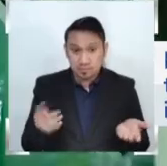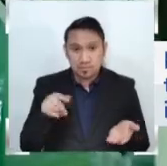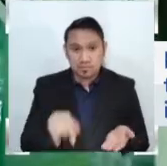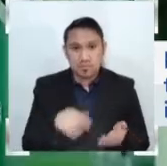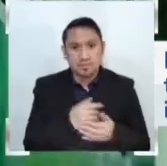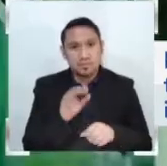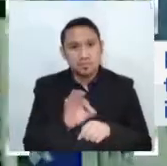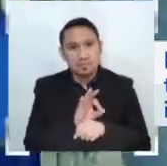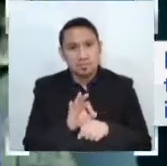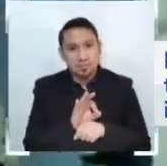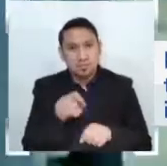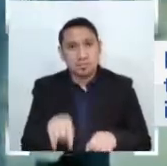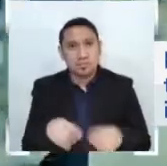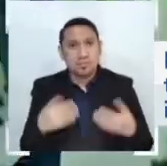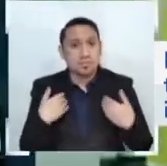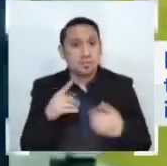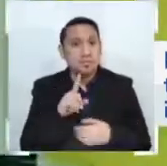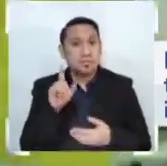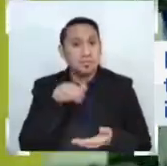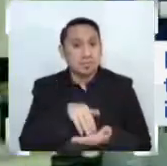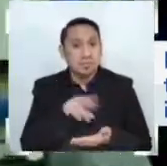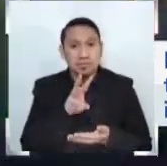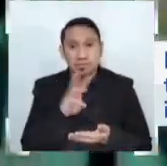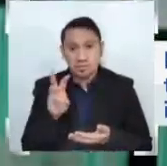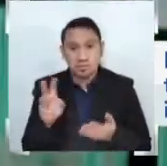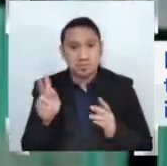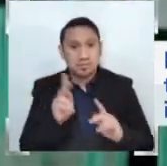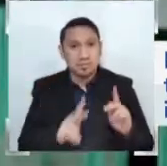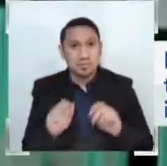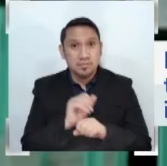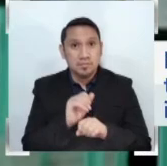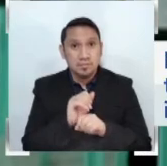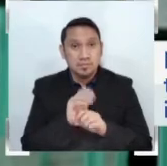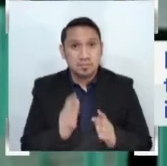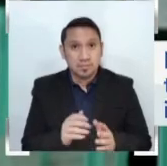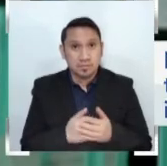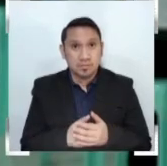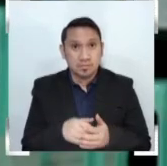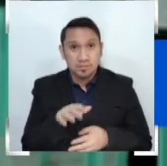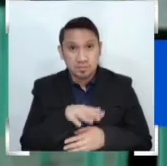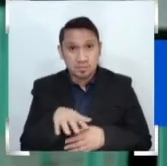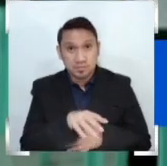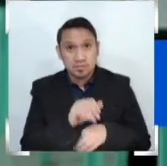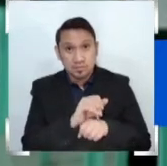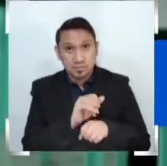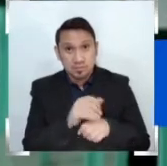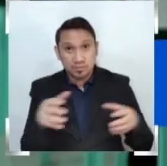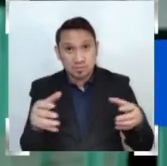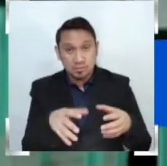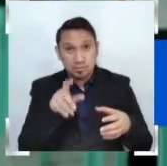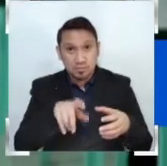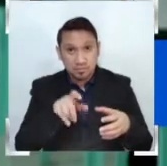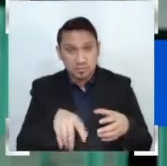wire harness, aabot sa 1,600 ang kanilang trabahador. Dahil 100% na ng kanilang workforce ang kinakailangan pumasok sa